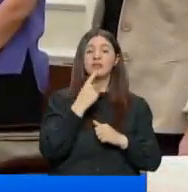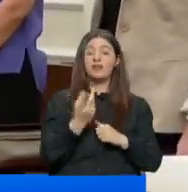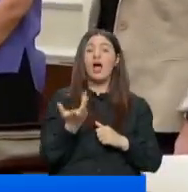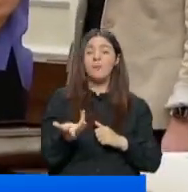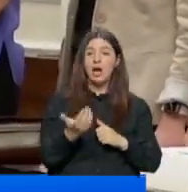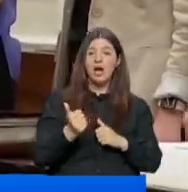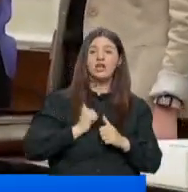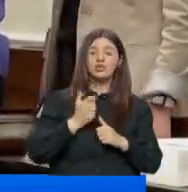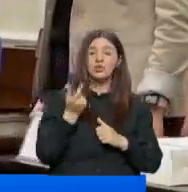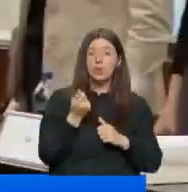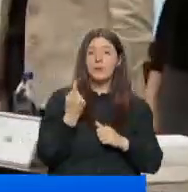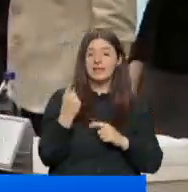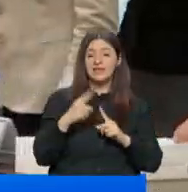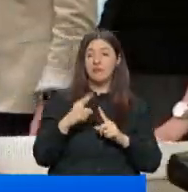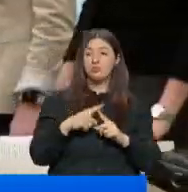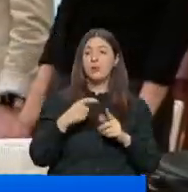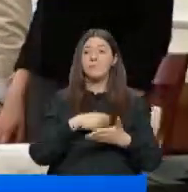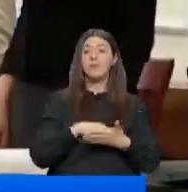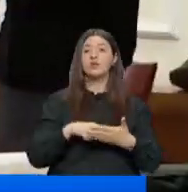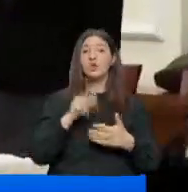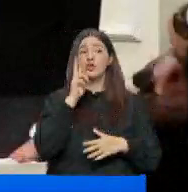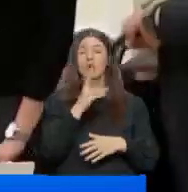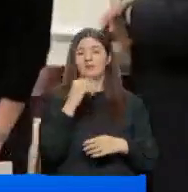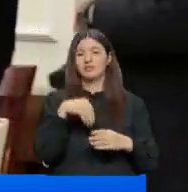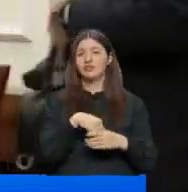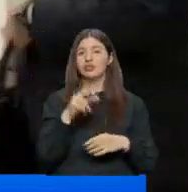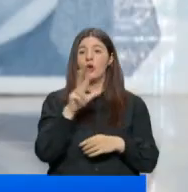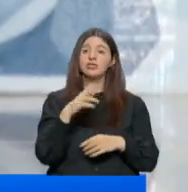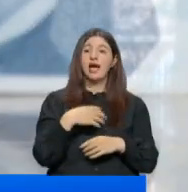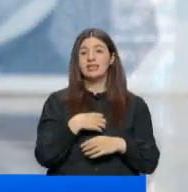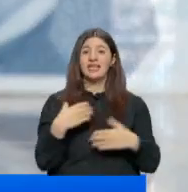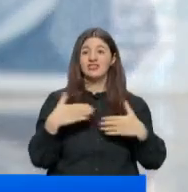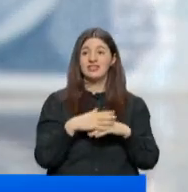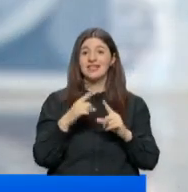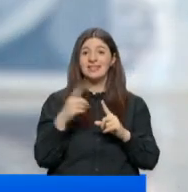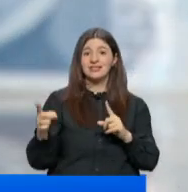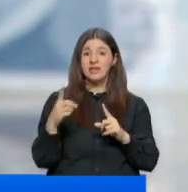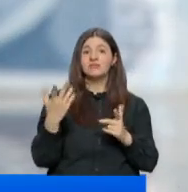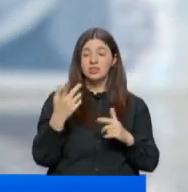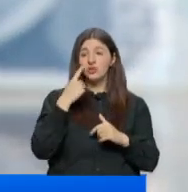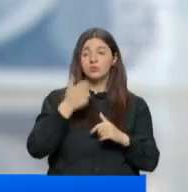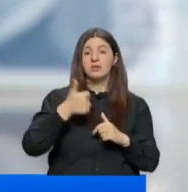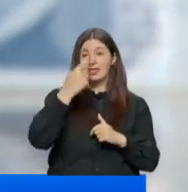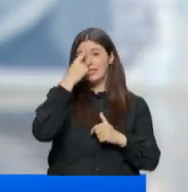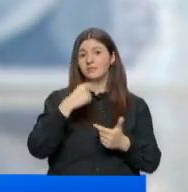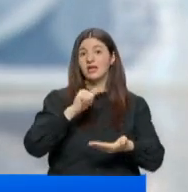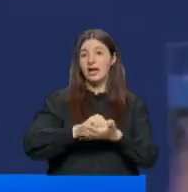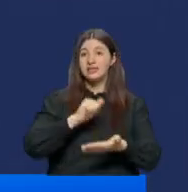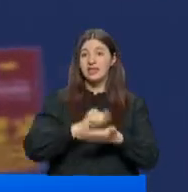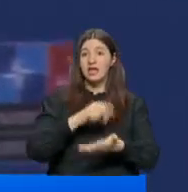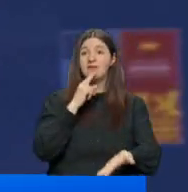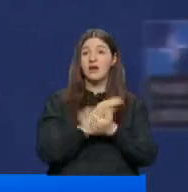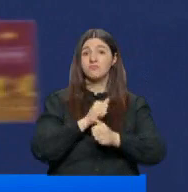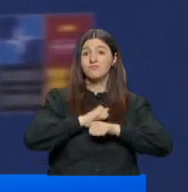ama asgari ücretin 1 Temmuz'da maaşlara yansıyabilmesi için 30 Haziran gecesine kadar Cumhurbaşkanı'nın resmi gazetede